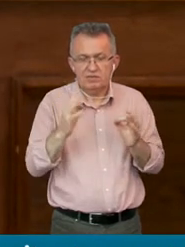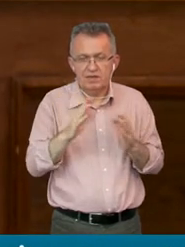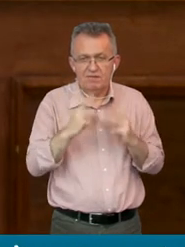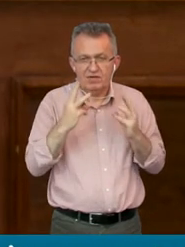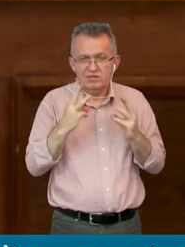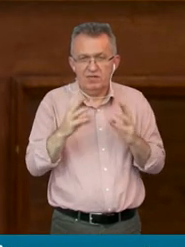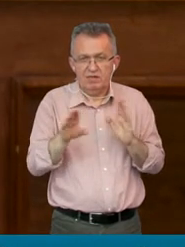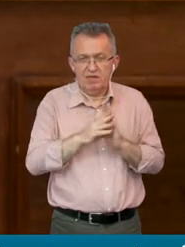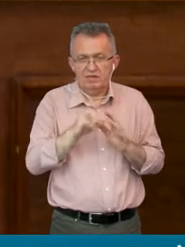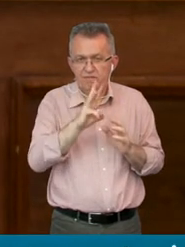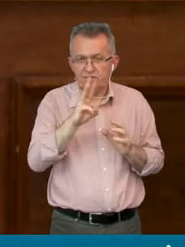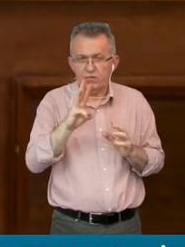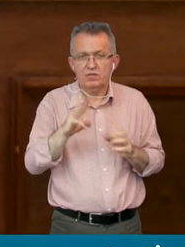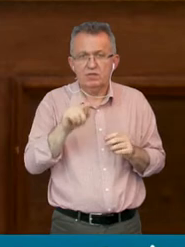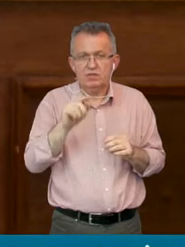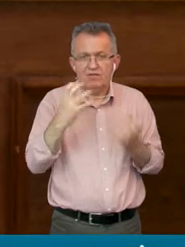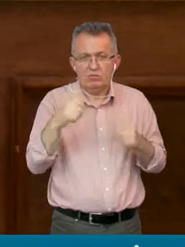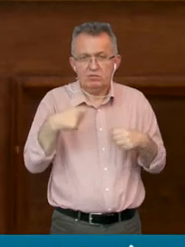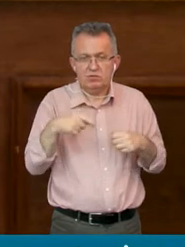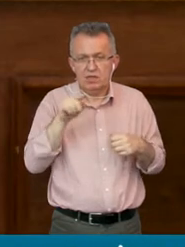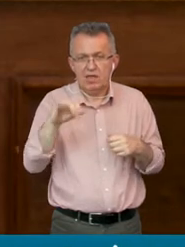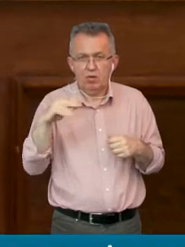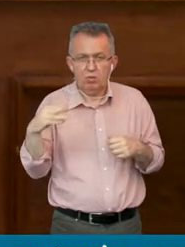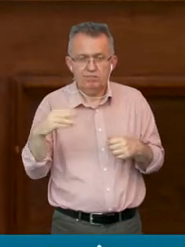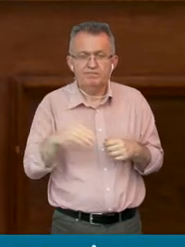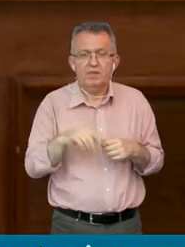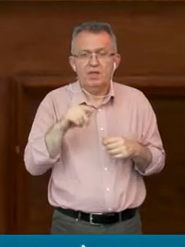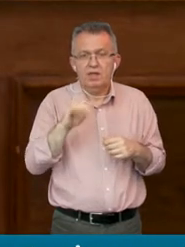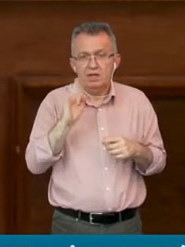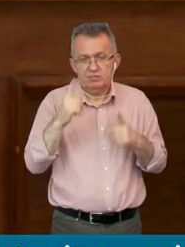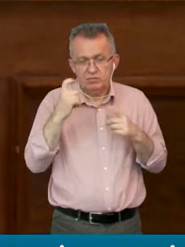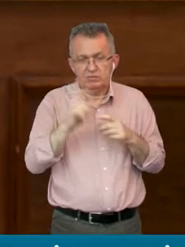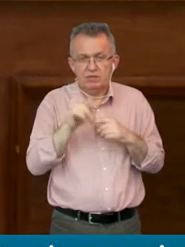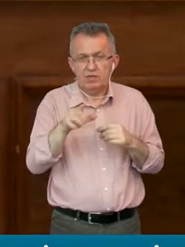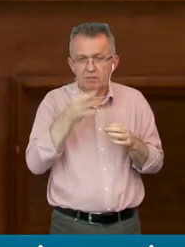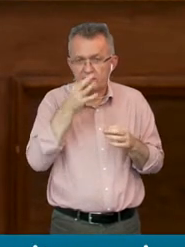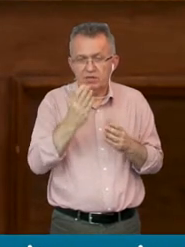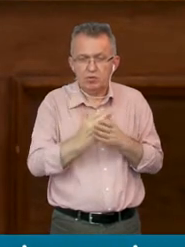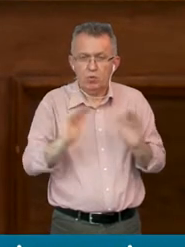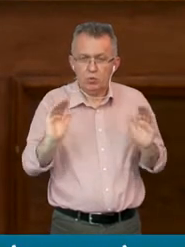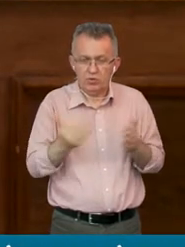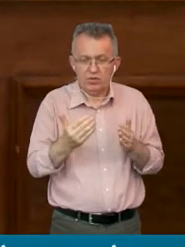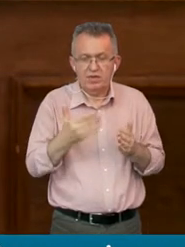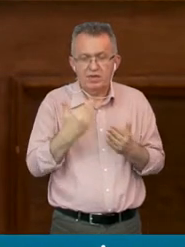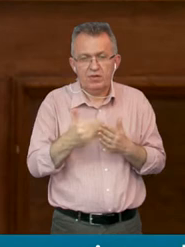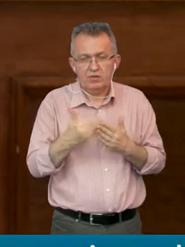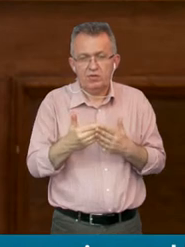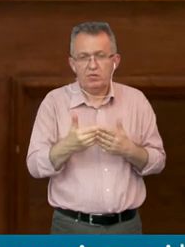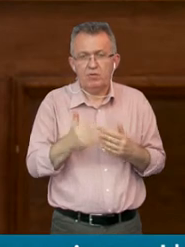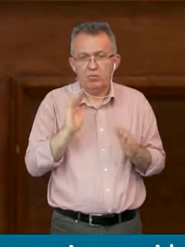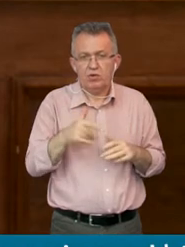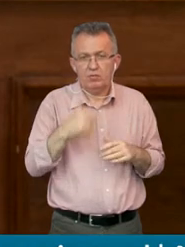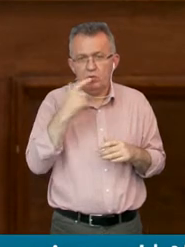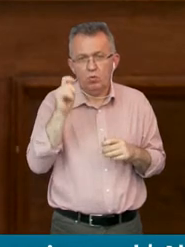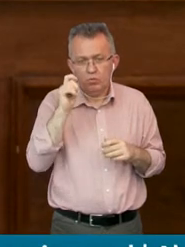najważniejsze znajdziecie na naszej stronie www.wiadomościszczecin.eu. Przypominam, żeby te pytania nie były zbyt długie, ponieważ mogę mieć kłopot z